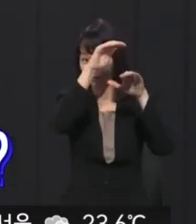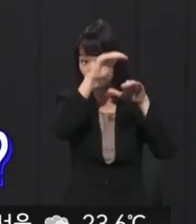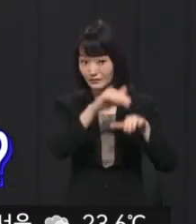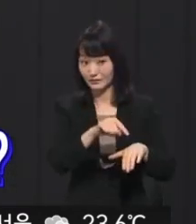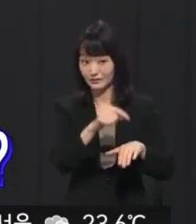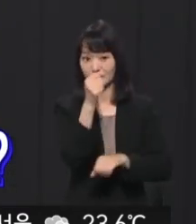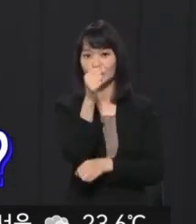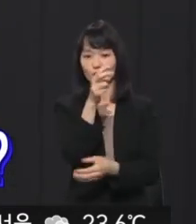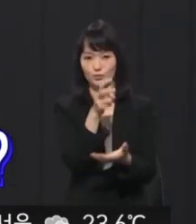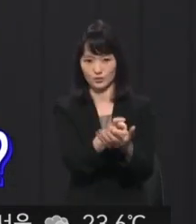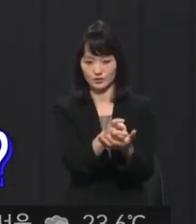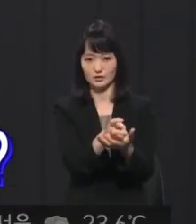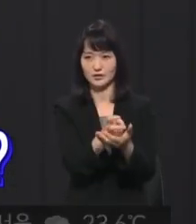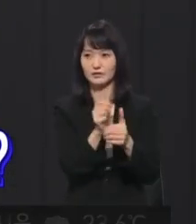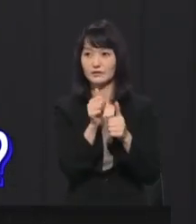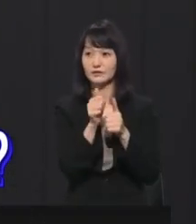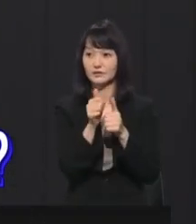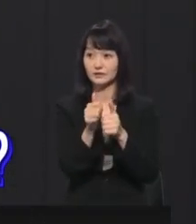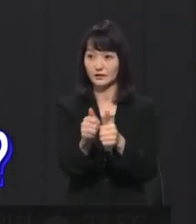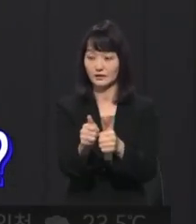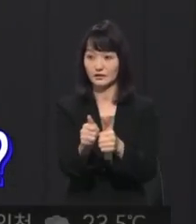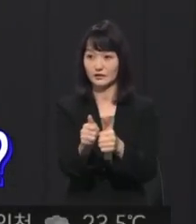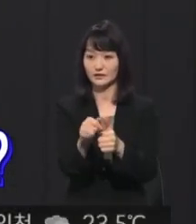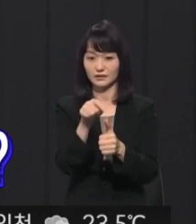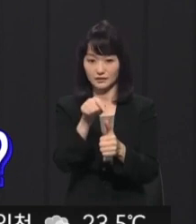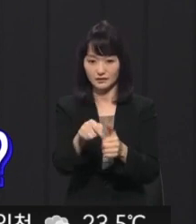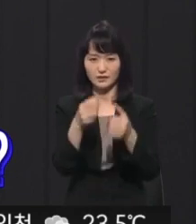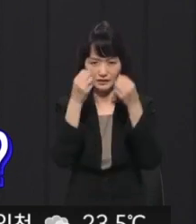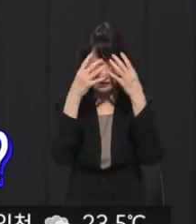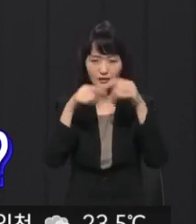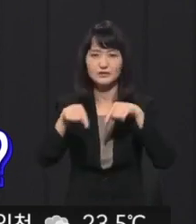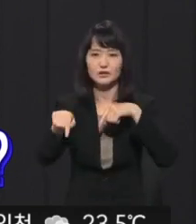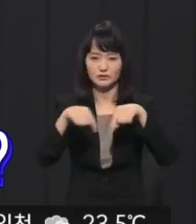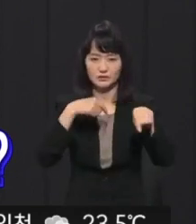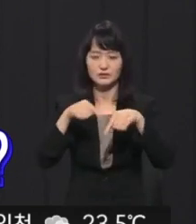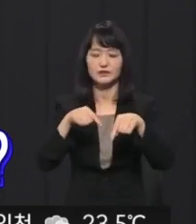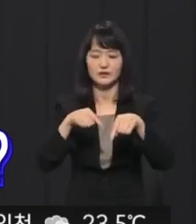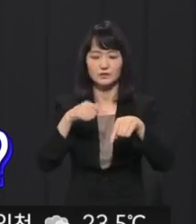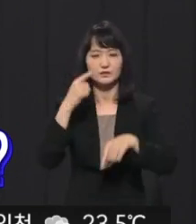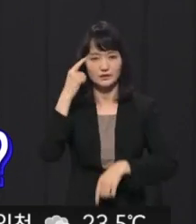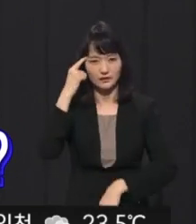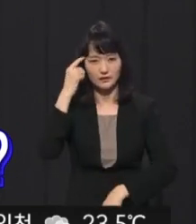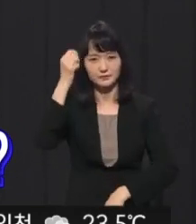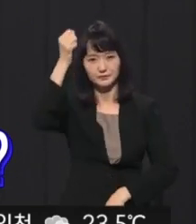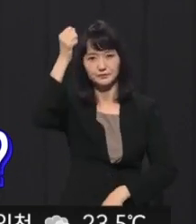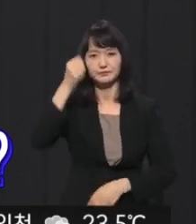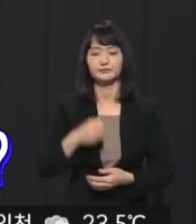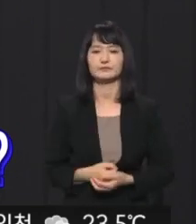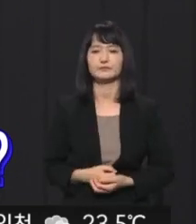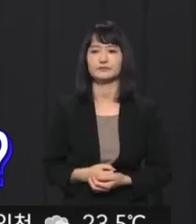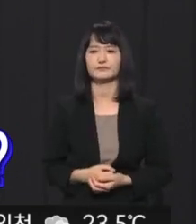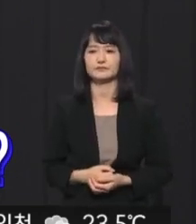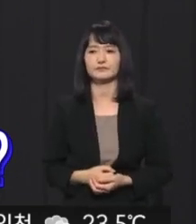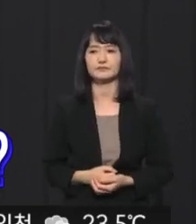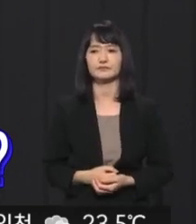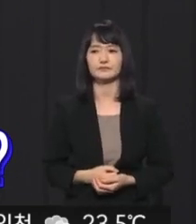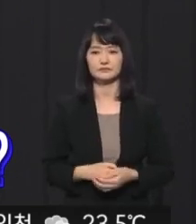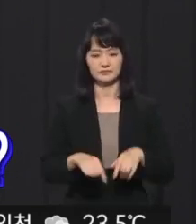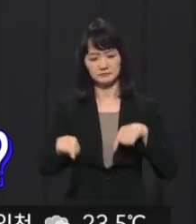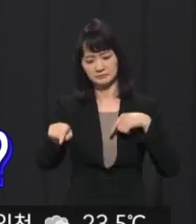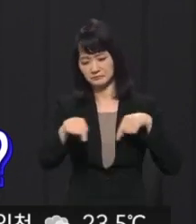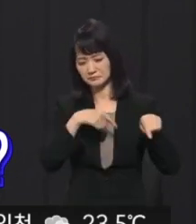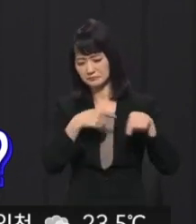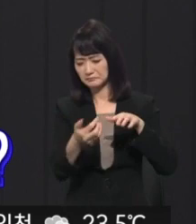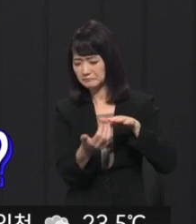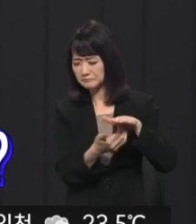아주 원칙 논의 입각한 이게 3 정치다 저는 뭐 생각하구요 잘 하셨다 어 다만 몇 가지 정치적인 노림수 들이